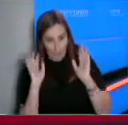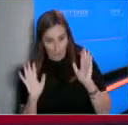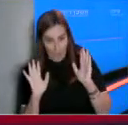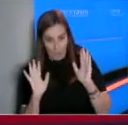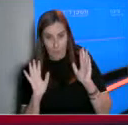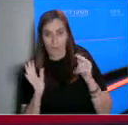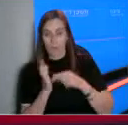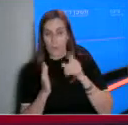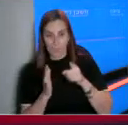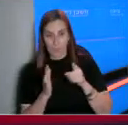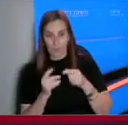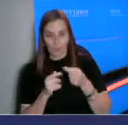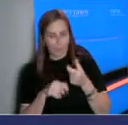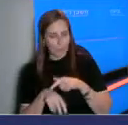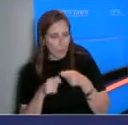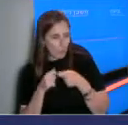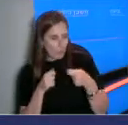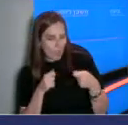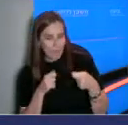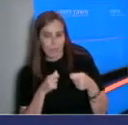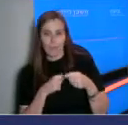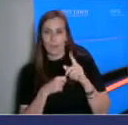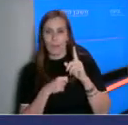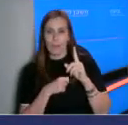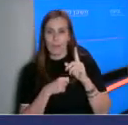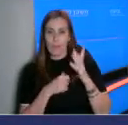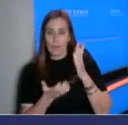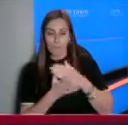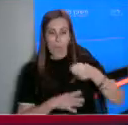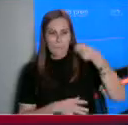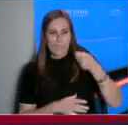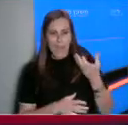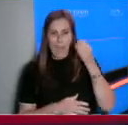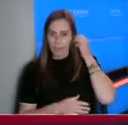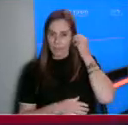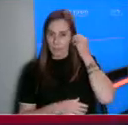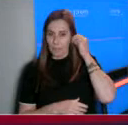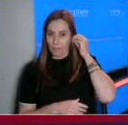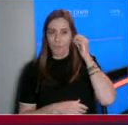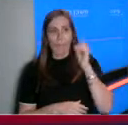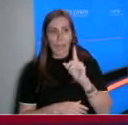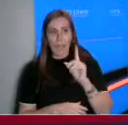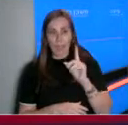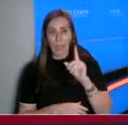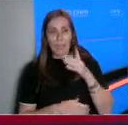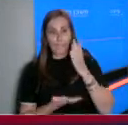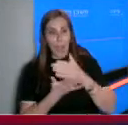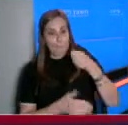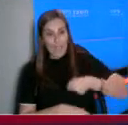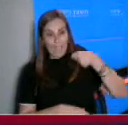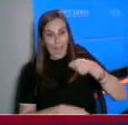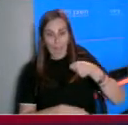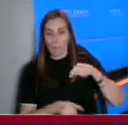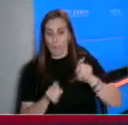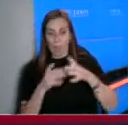תדם! טוב, בדיוק. כי זה צריך למשוך זמן קצת. עם חצצה. אבל כאילו, רגע, אוקיי, אז הם כבר בסל. רגע, לא. הם בסל,